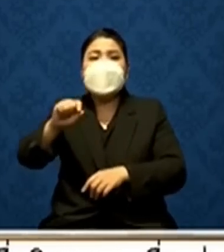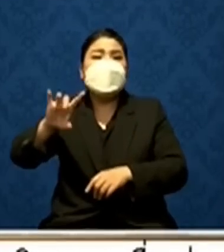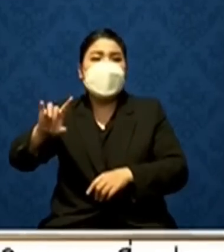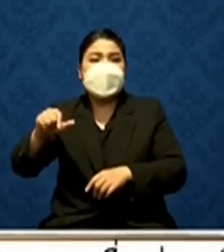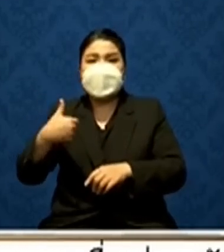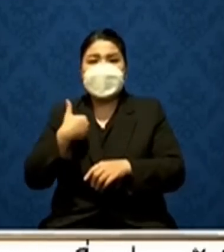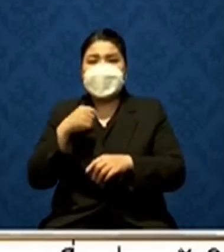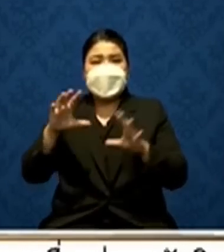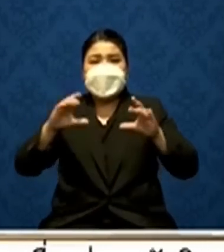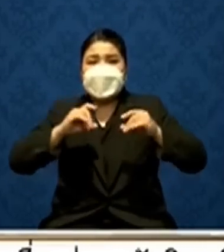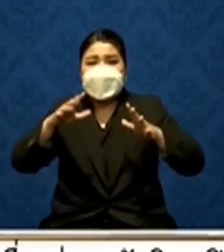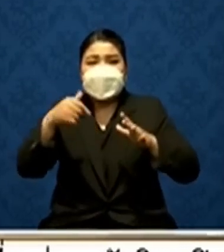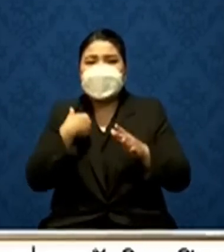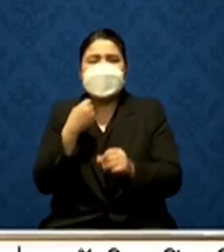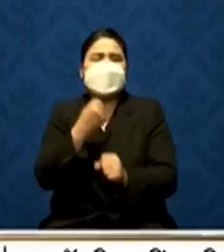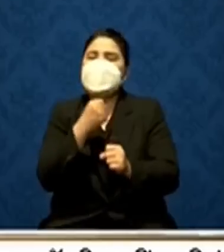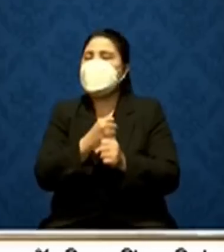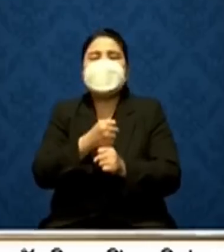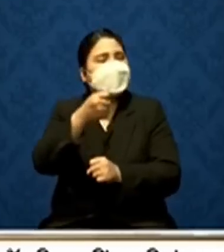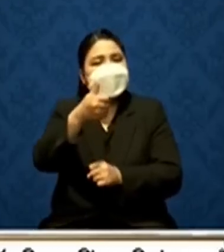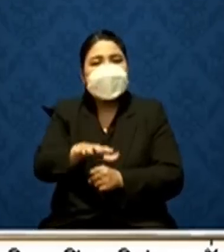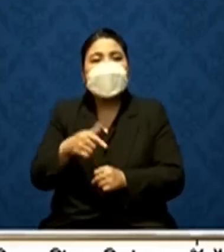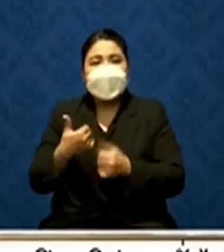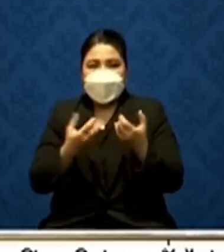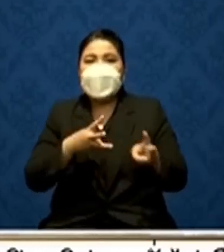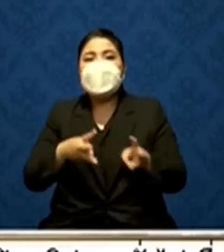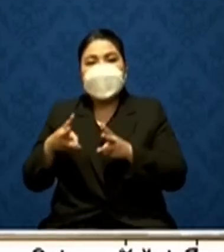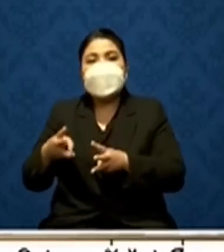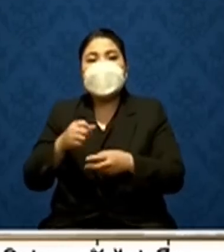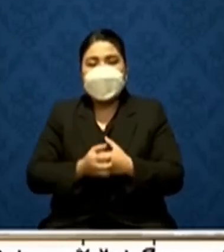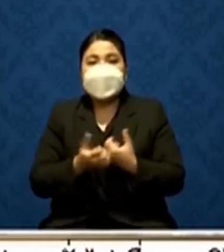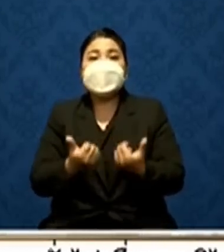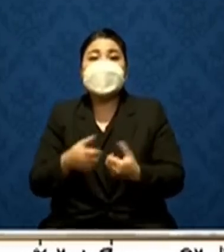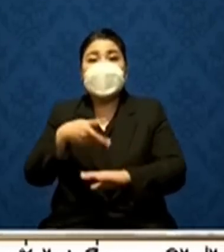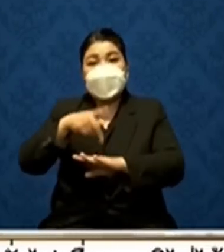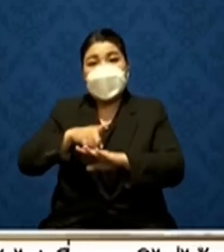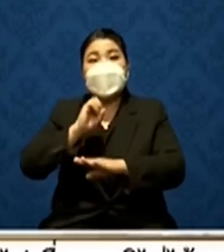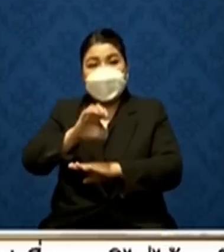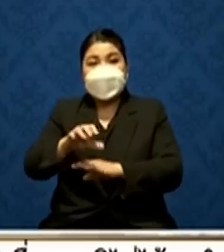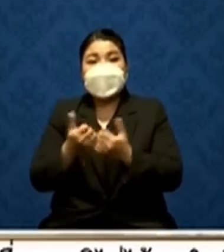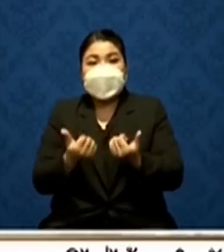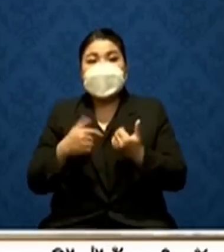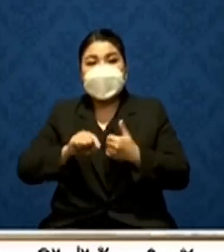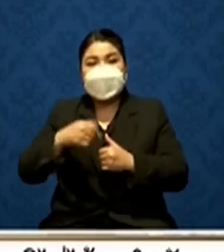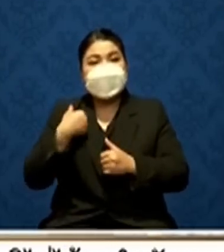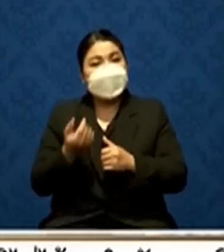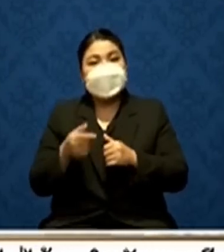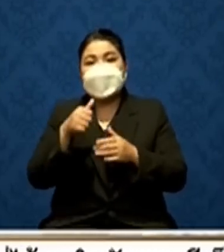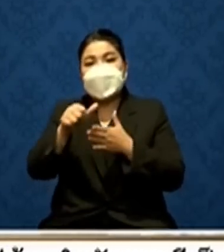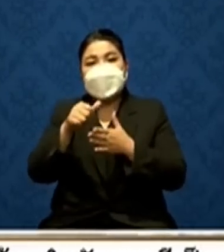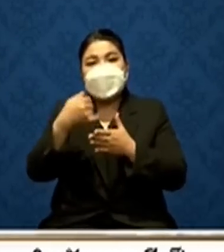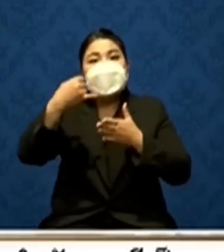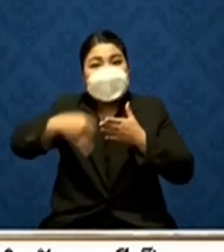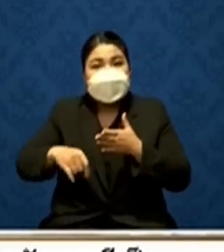รัฐธรรมนูญปฏิบัติไปได้เป็นทางออกครับผมแนะนำให้ทำร้ายที่ขับร้องครับนี่คือความผิดพลาดบกพร่องน้ำในทางการเมือง